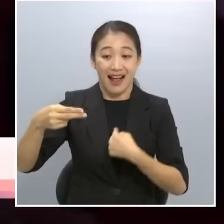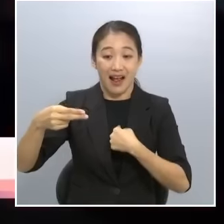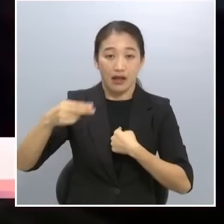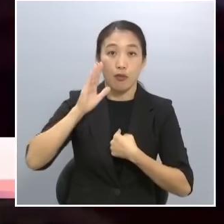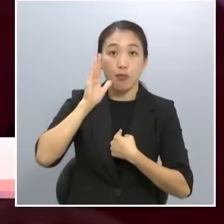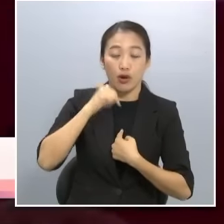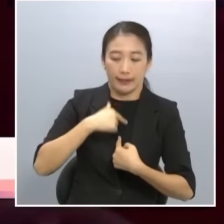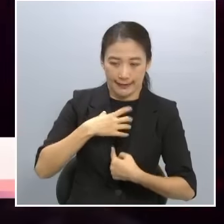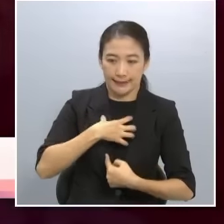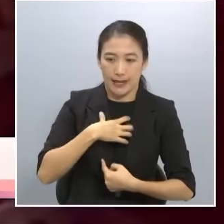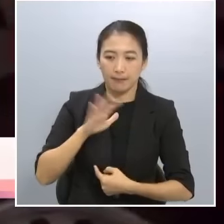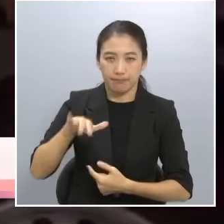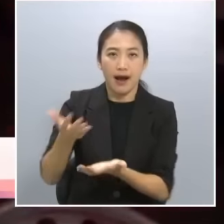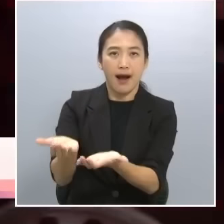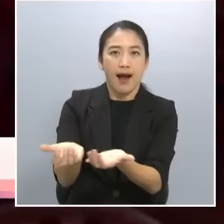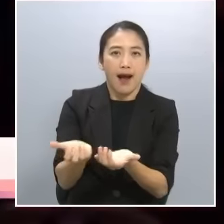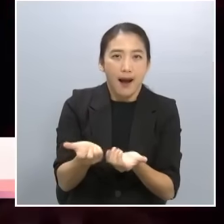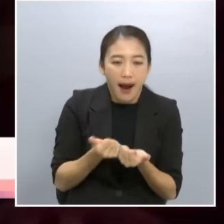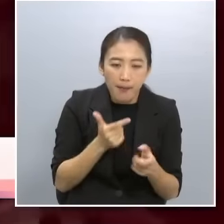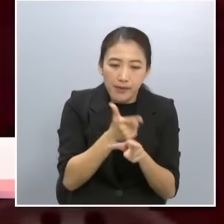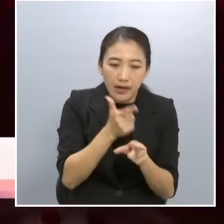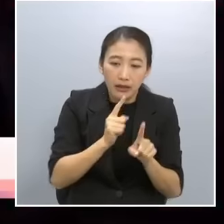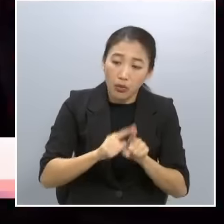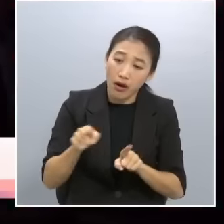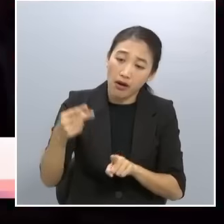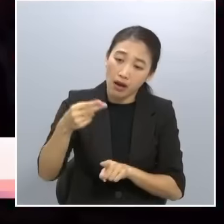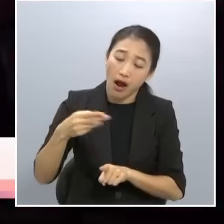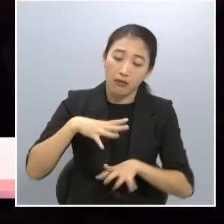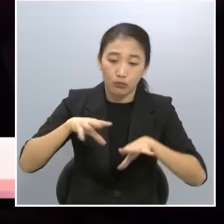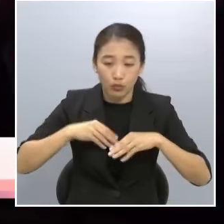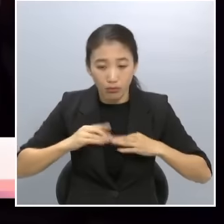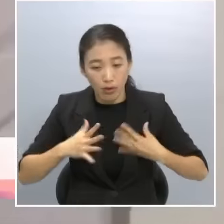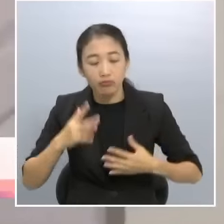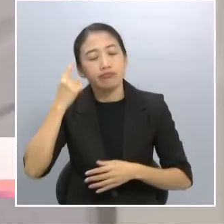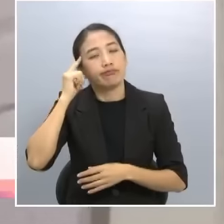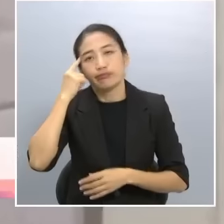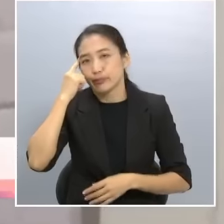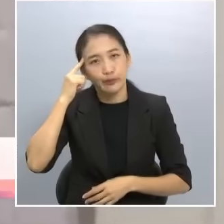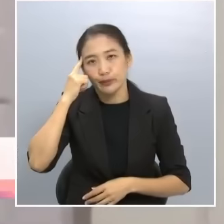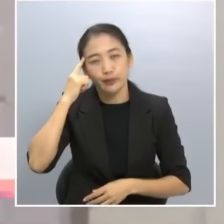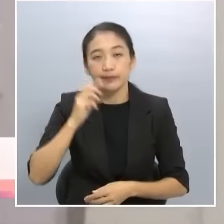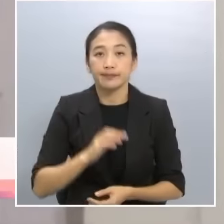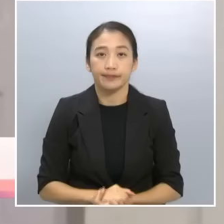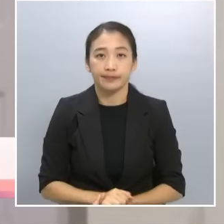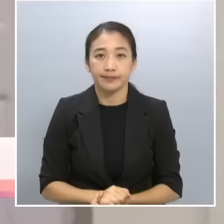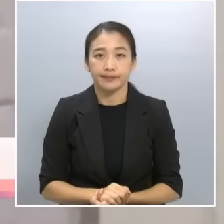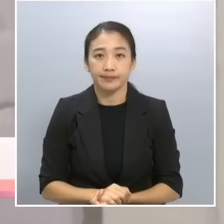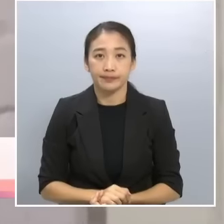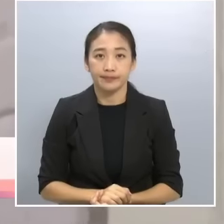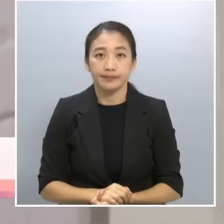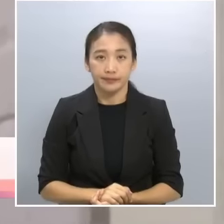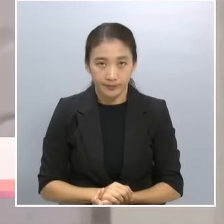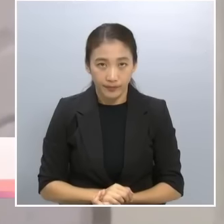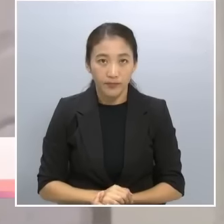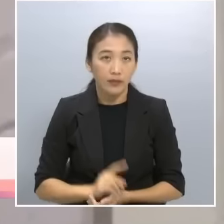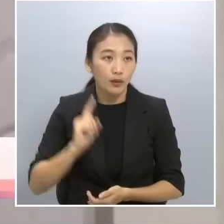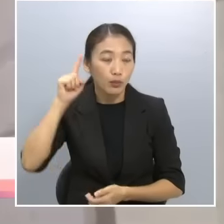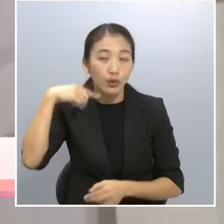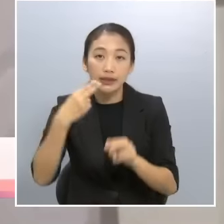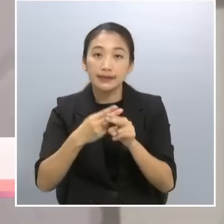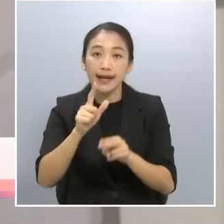อนนี้ลูกพ่อก็ไม่อยู่แล้วขณะที่ทางนางสาวอนันต์นะคะซึ่งเป็นค